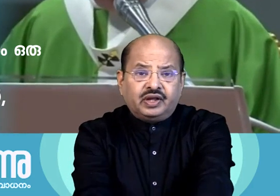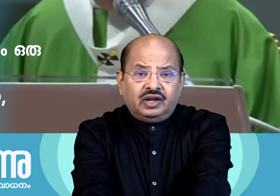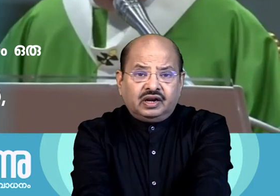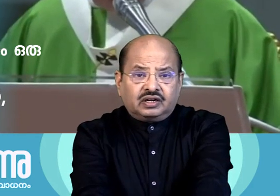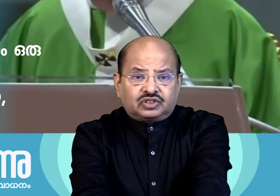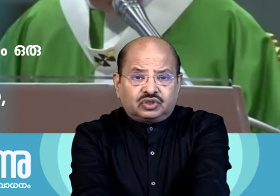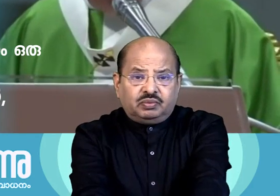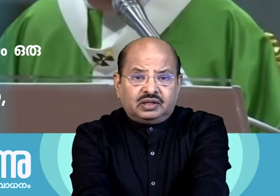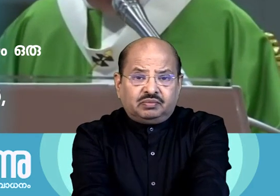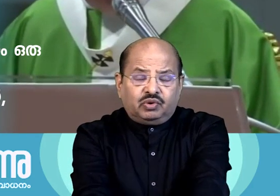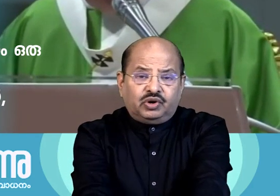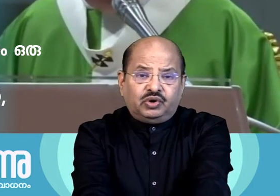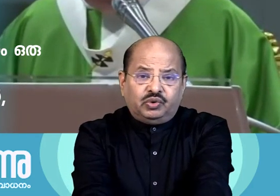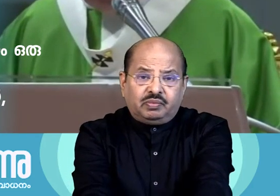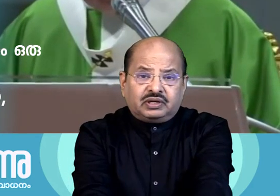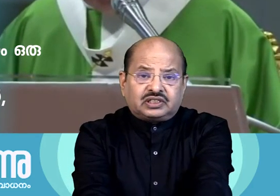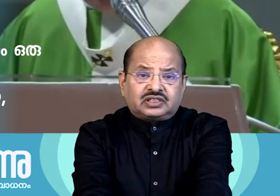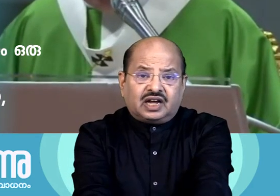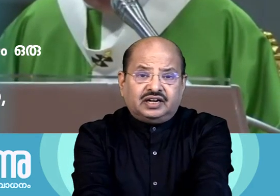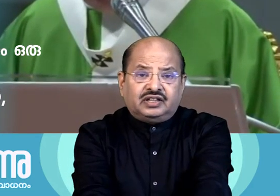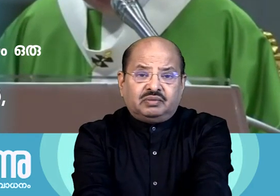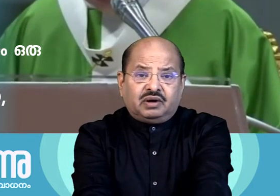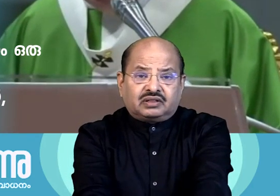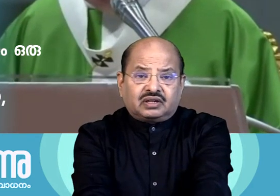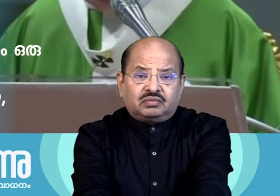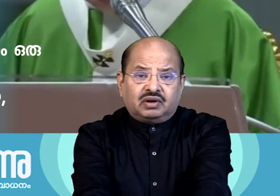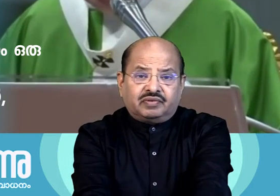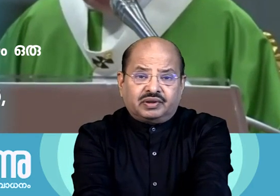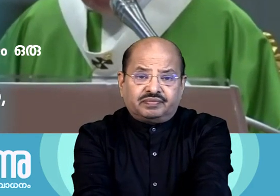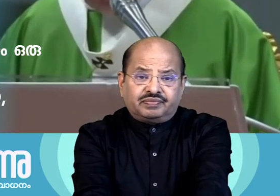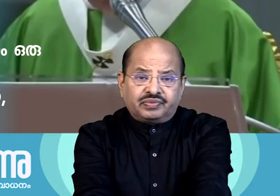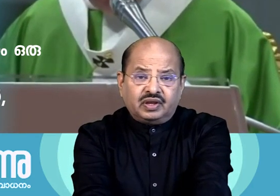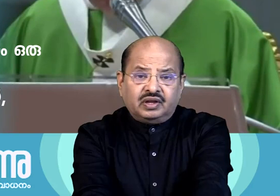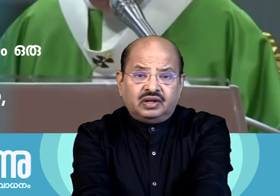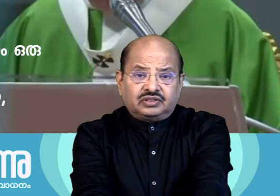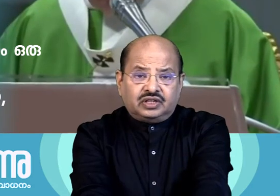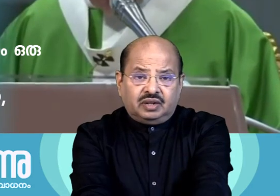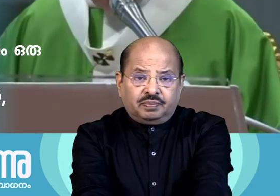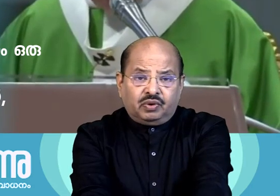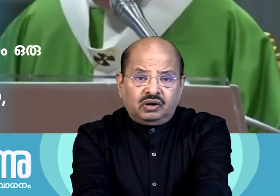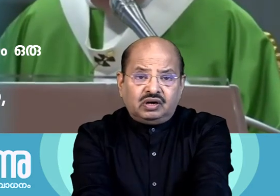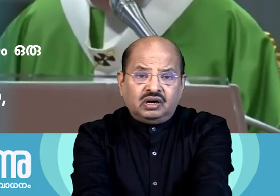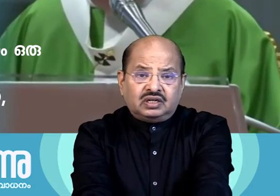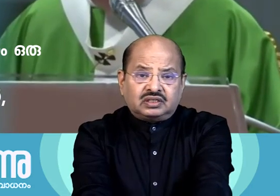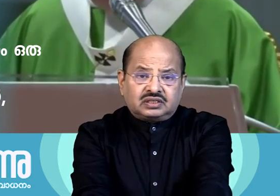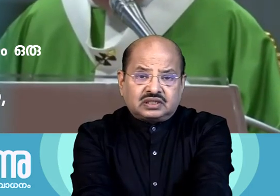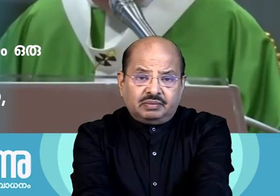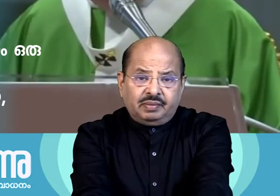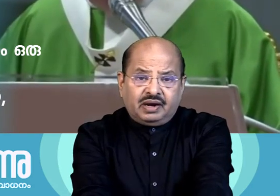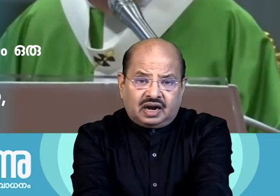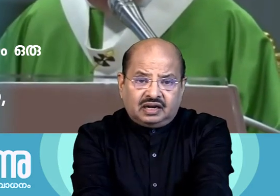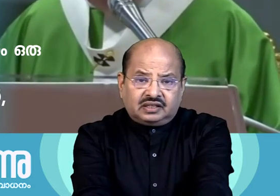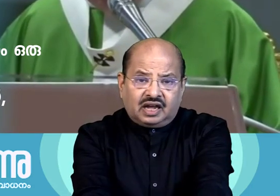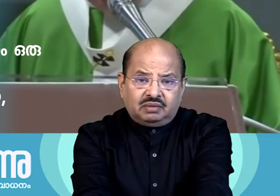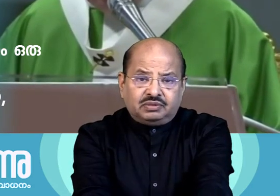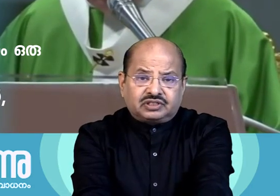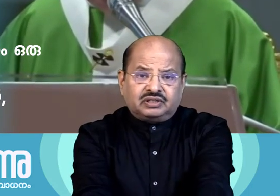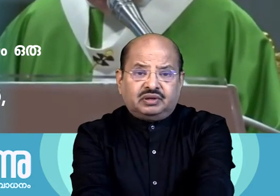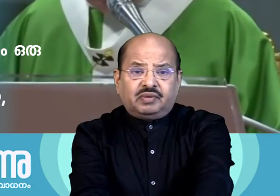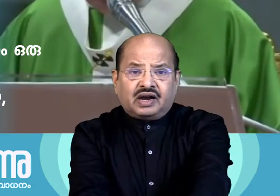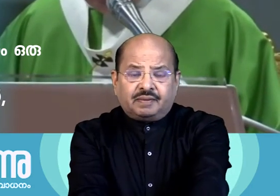ഉള്ളവയും ക്രിസ്തുമതം ഒരു ന്യൂനപക്ഷ സാന്നിധ്യം മാത്രമുള്ളവയും ചിലപ്പോൾ